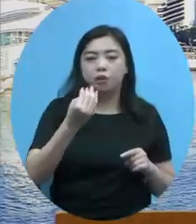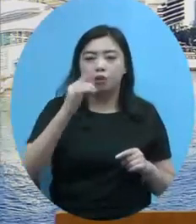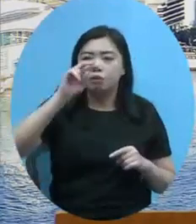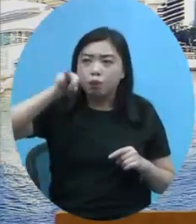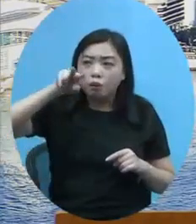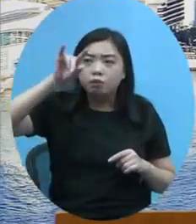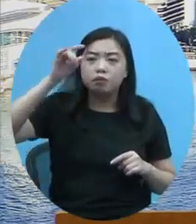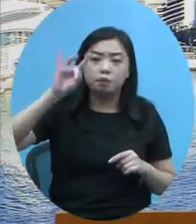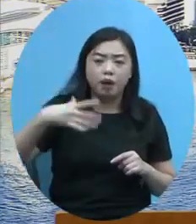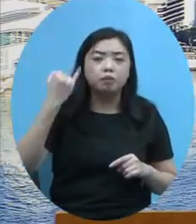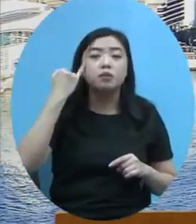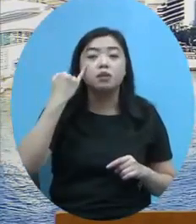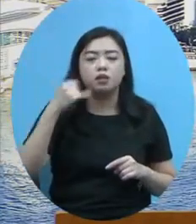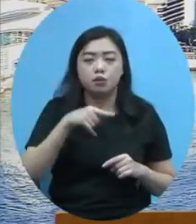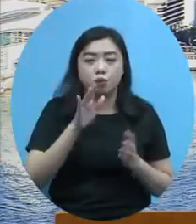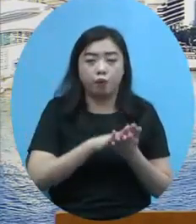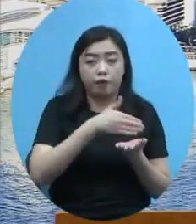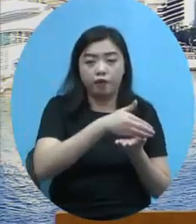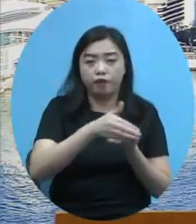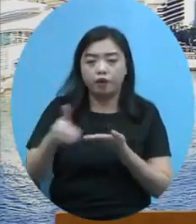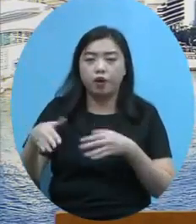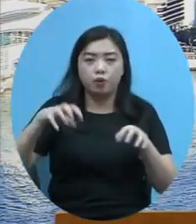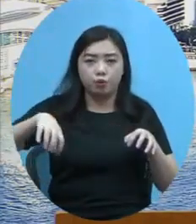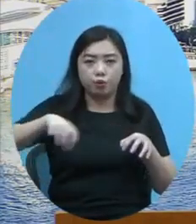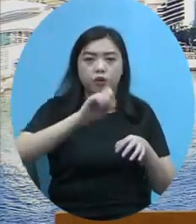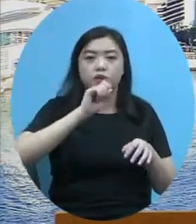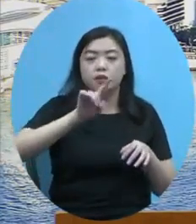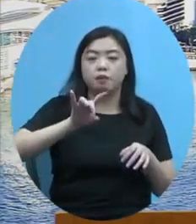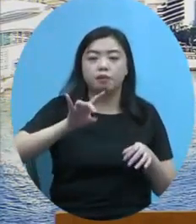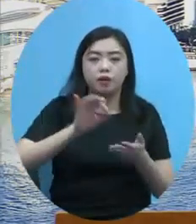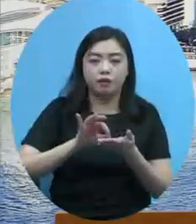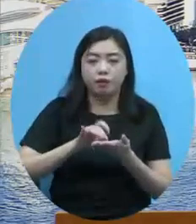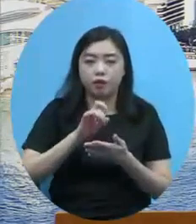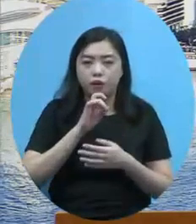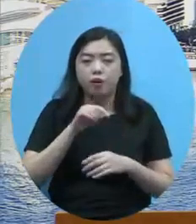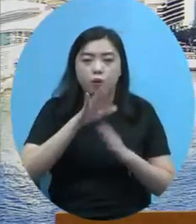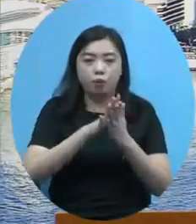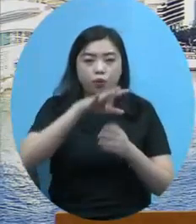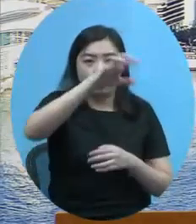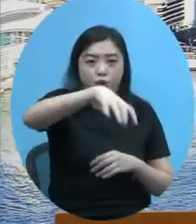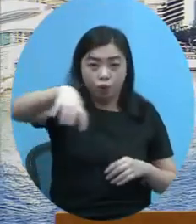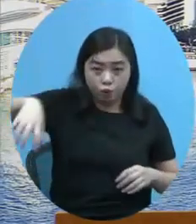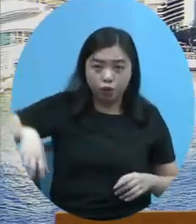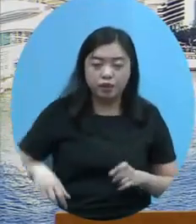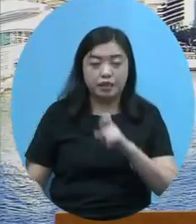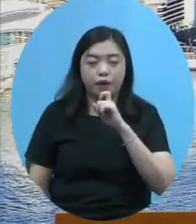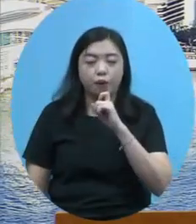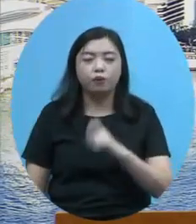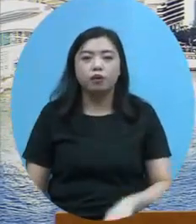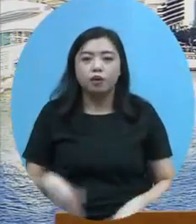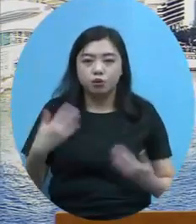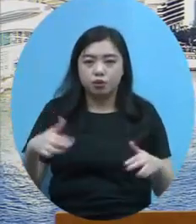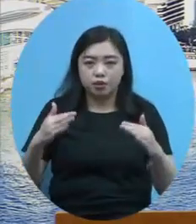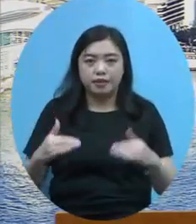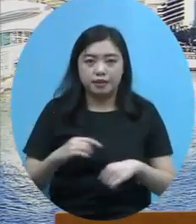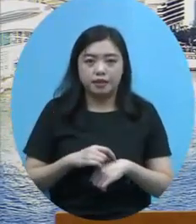揾唔到源頭嘅。咁佢哋分布喺即係全港15個唔同嘅地區，咁每一區其實都有嘅。咁另外餘下嘅個